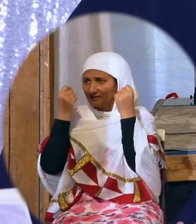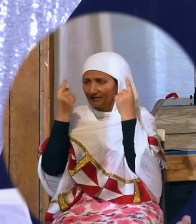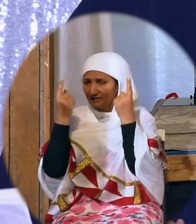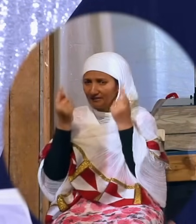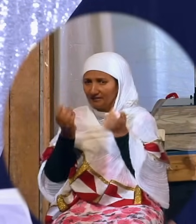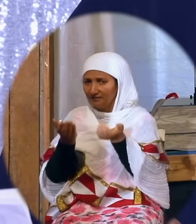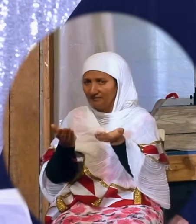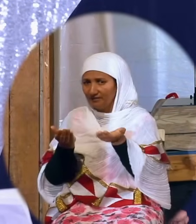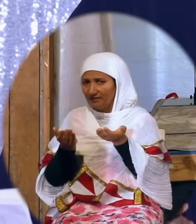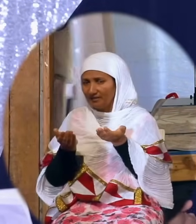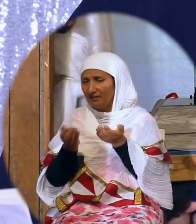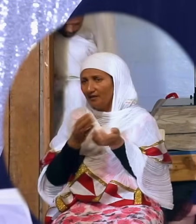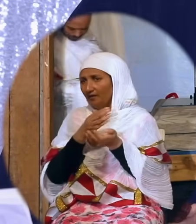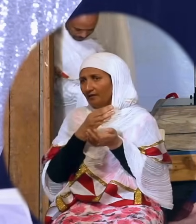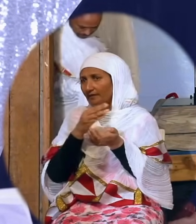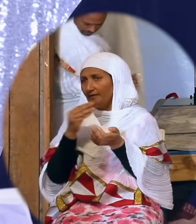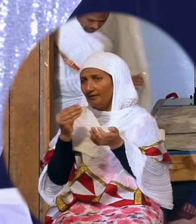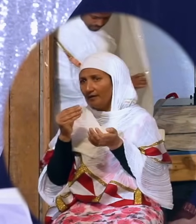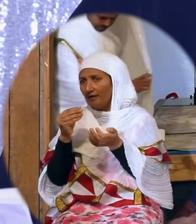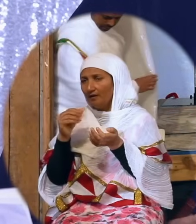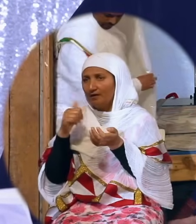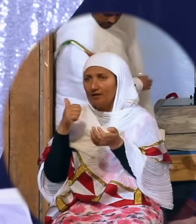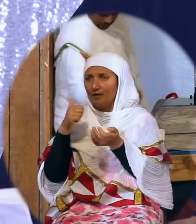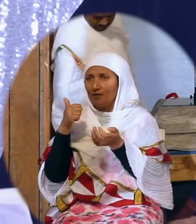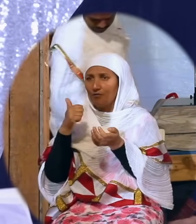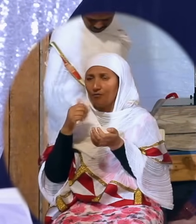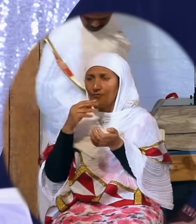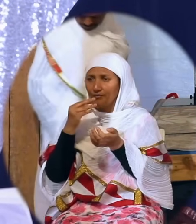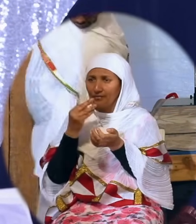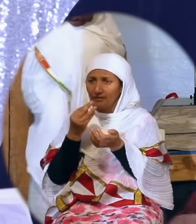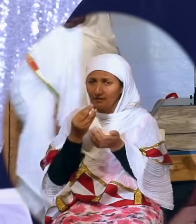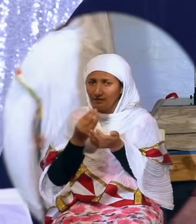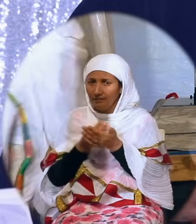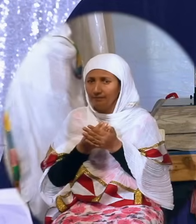ማለት እና ሌላው ደግሞ በጣም